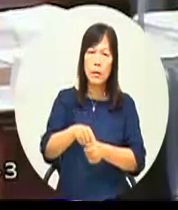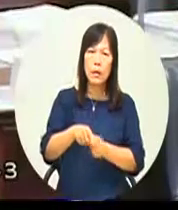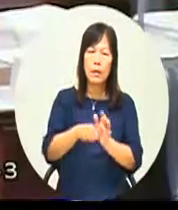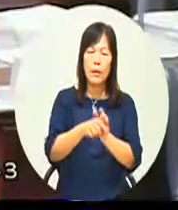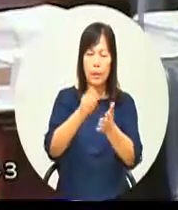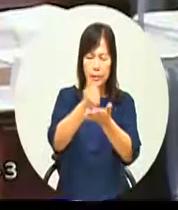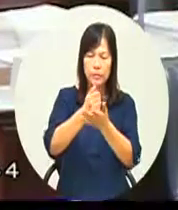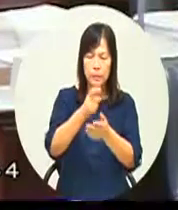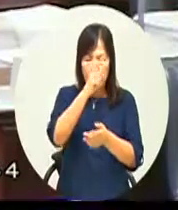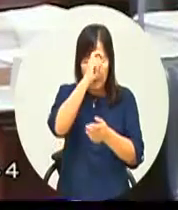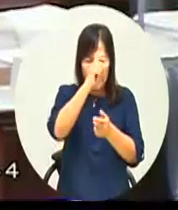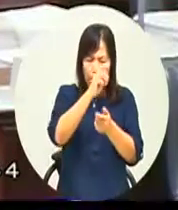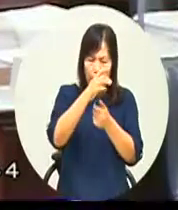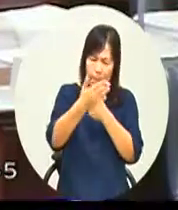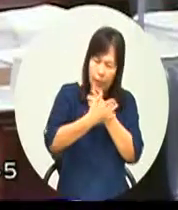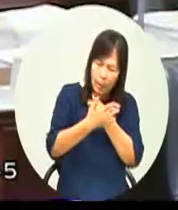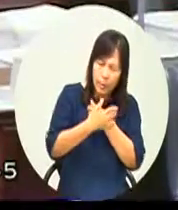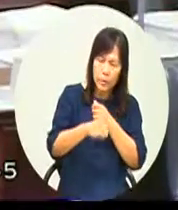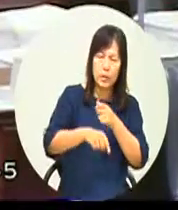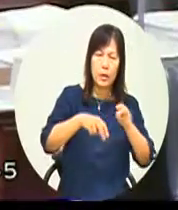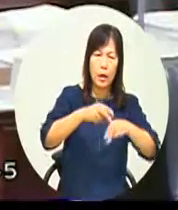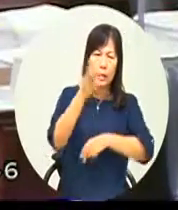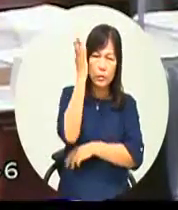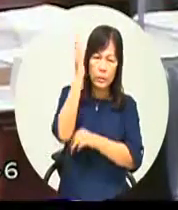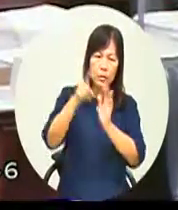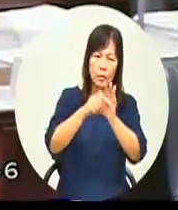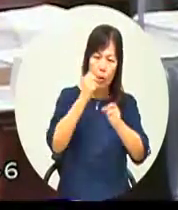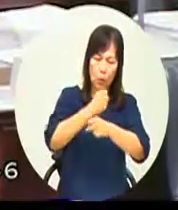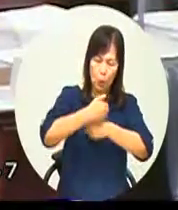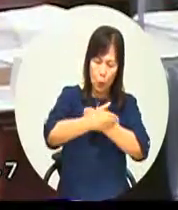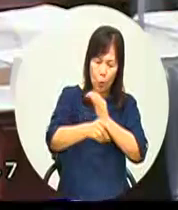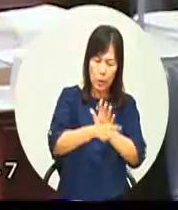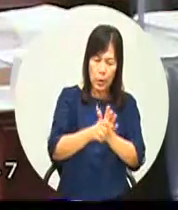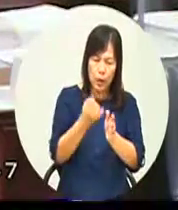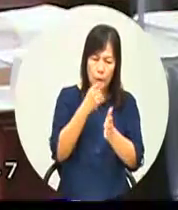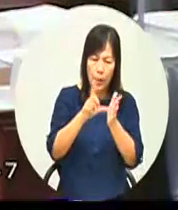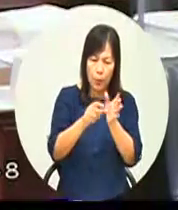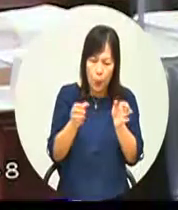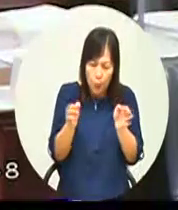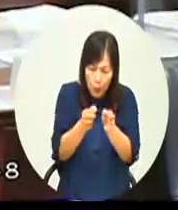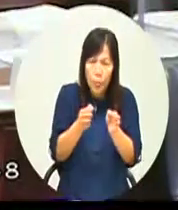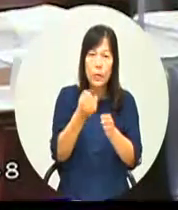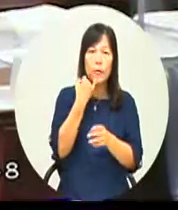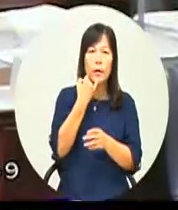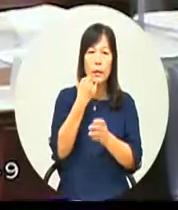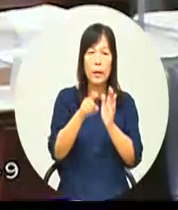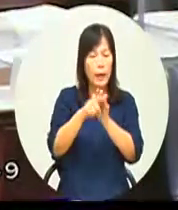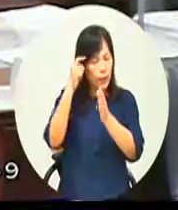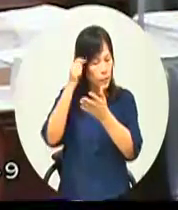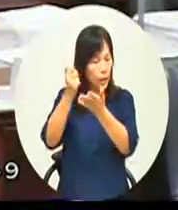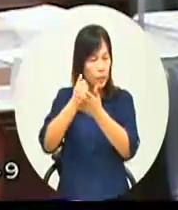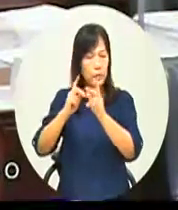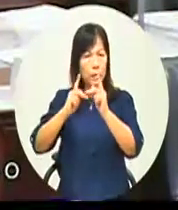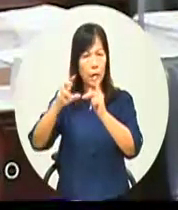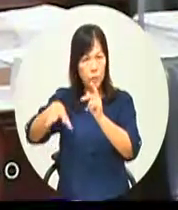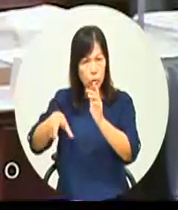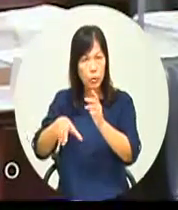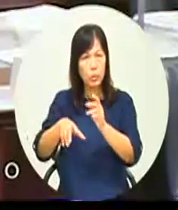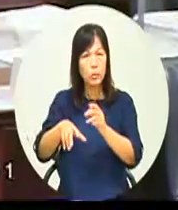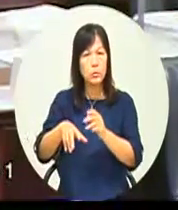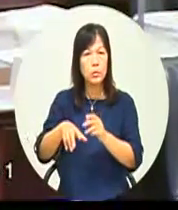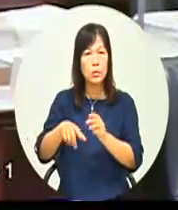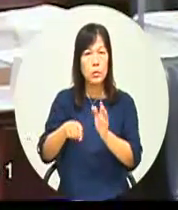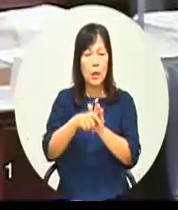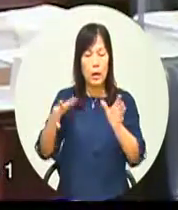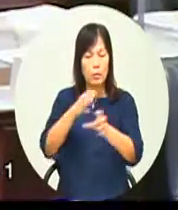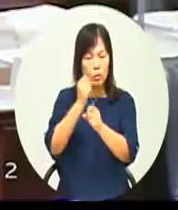托的影响到的人，把这些行政的流程尽量的有效的压缩，我在这边其实是邀请我们捷运局啊，我相信我们捷运局的